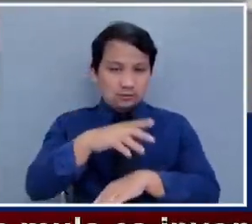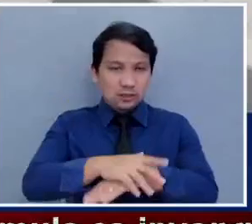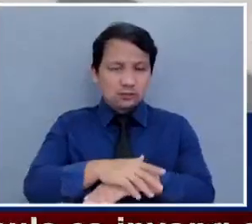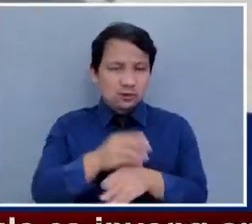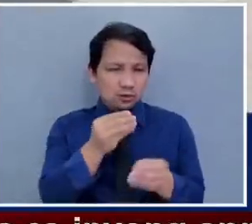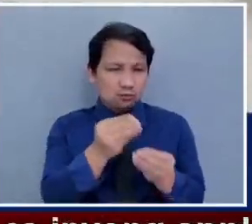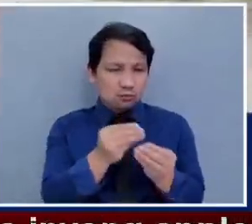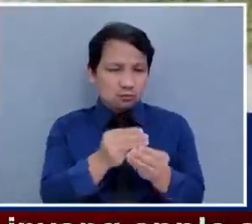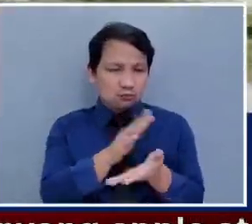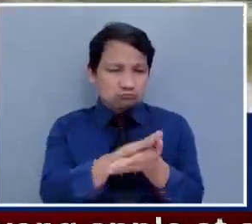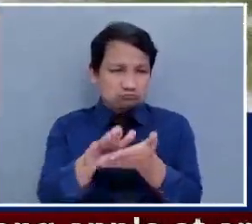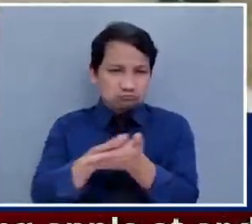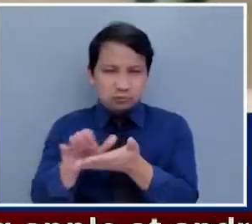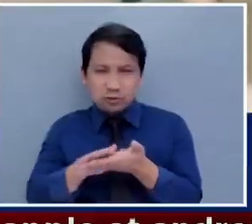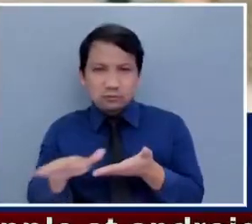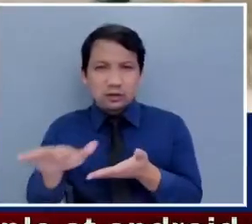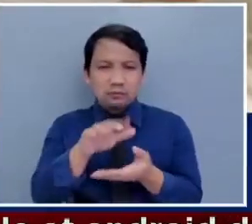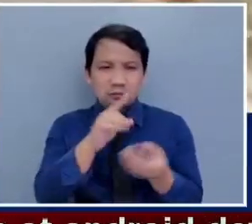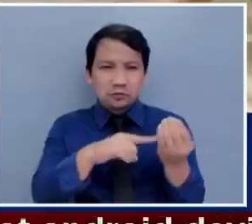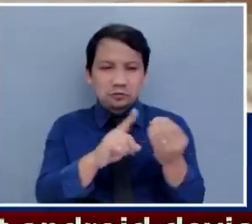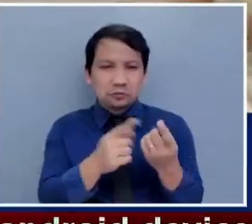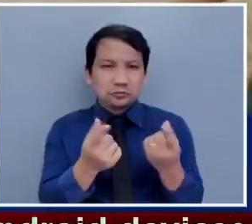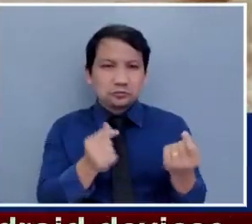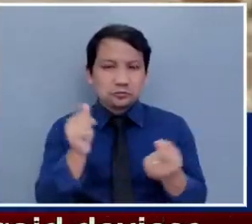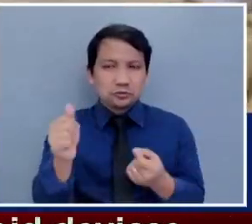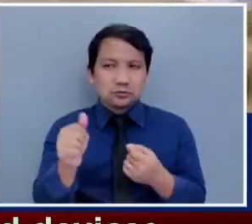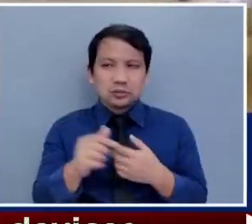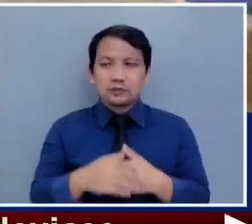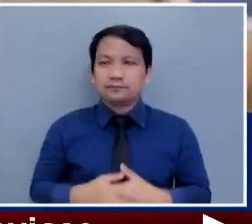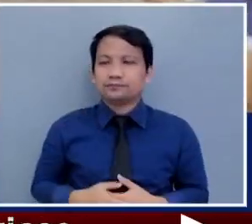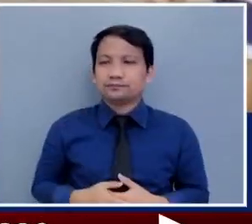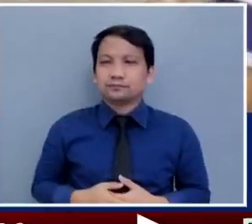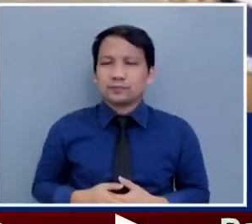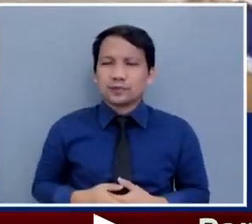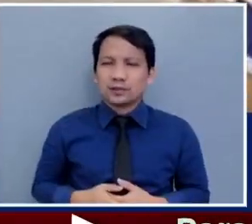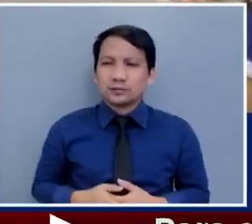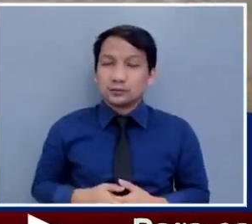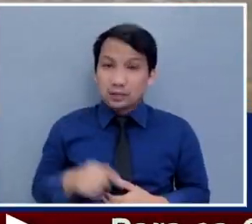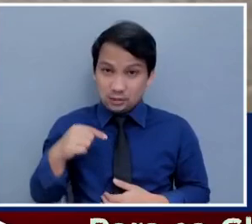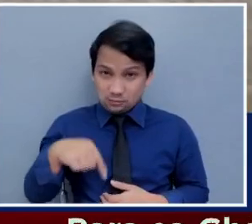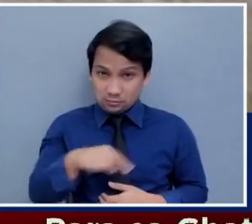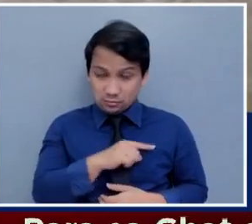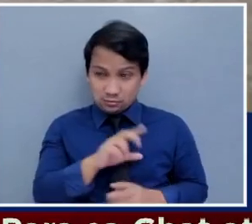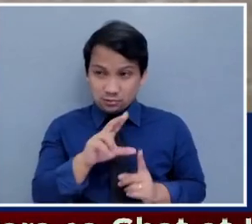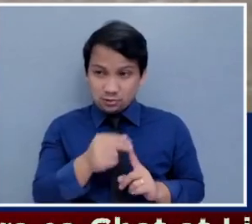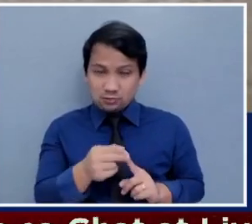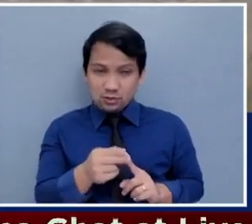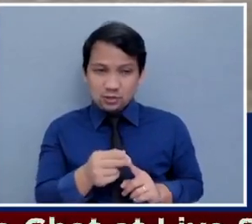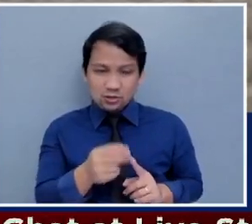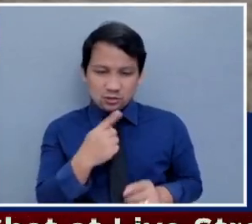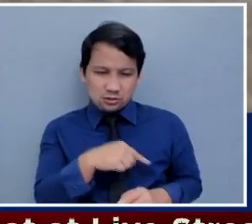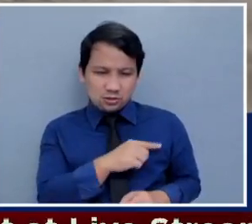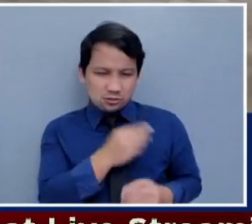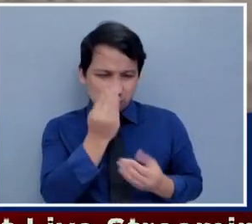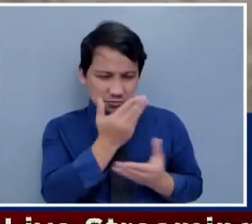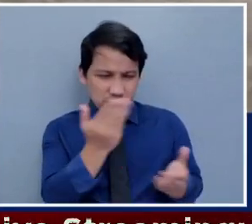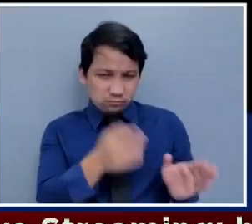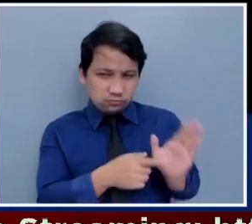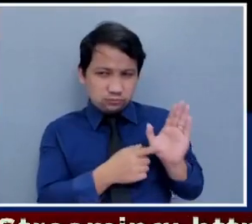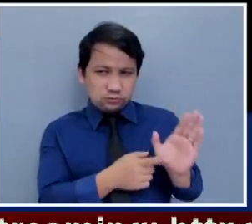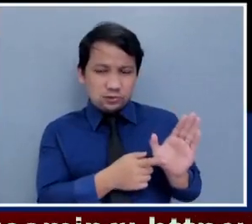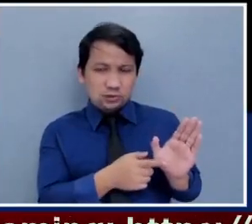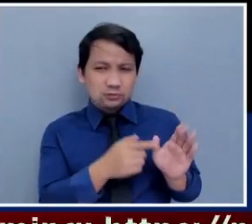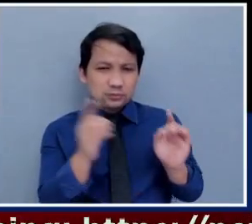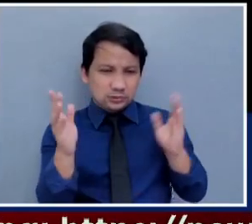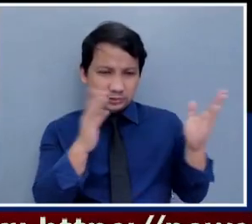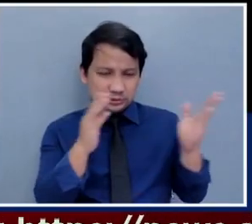ang paglilinis na isinasagawa. Talaga naghahanap yung City Health Office natin, yung sanidad natin, even the Disaster Risk